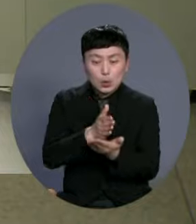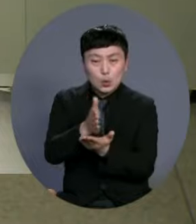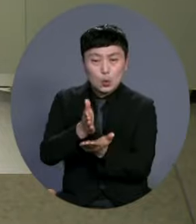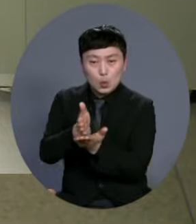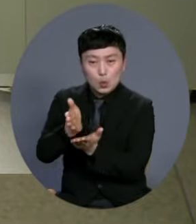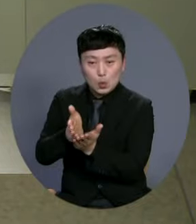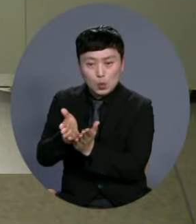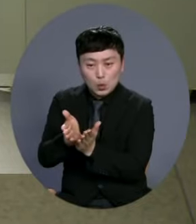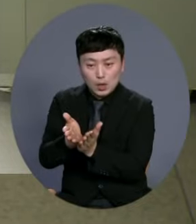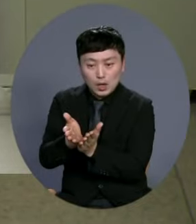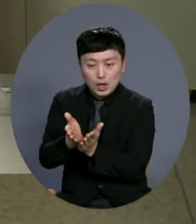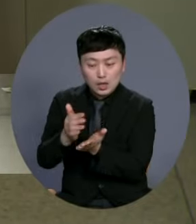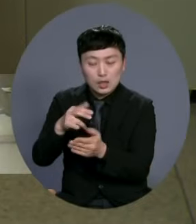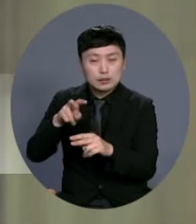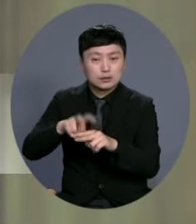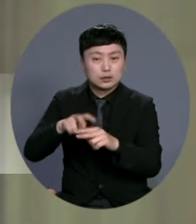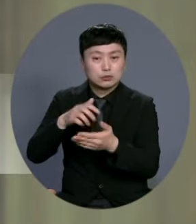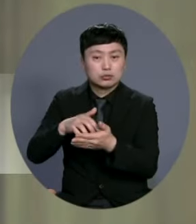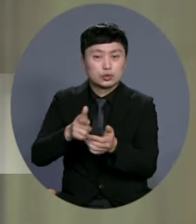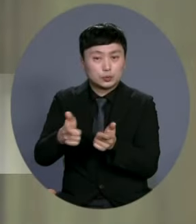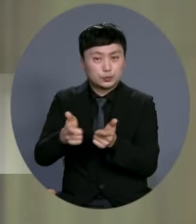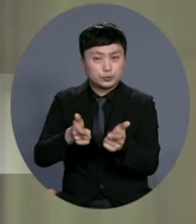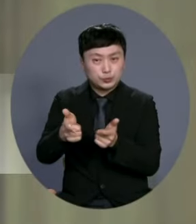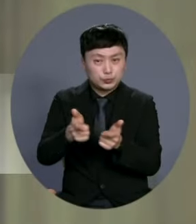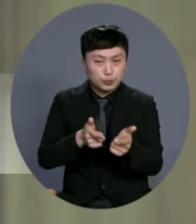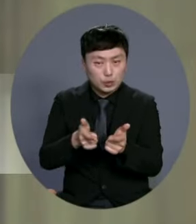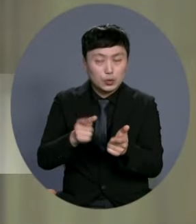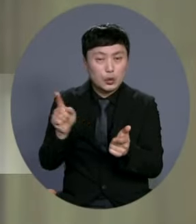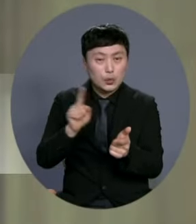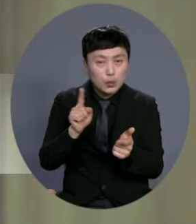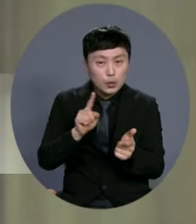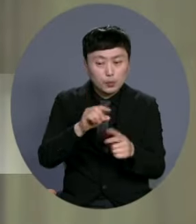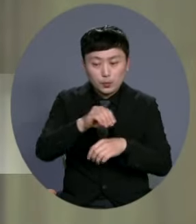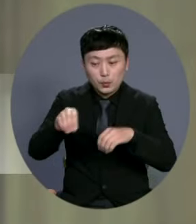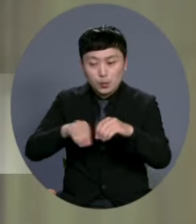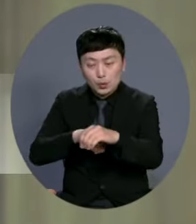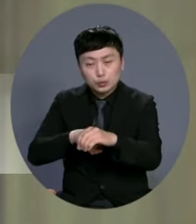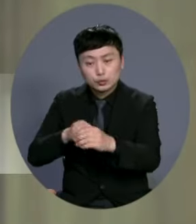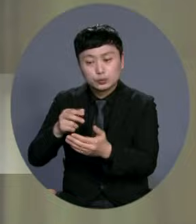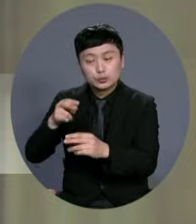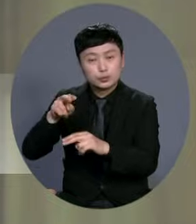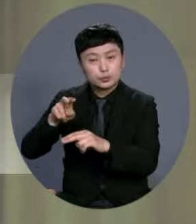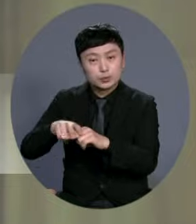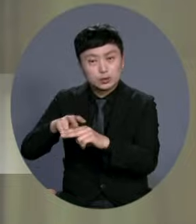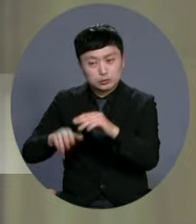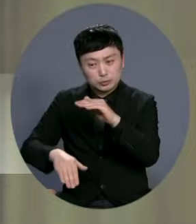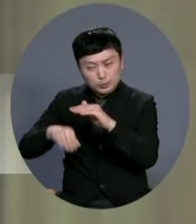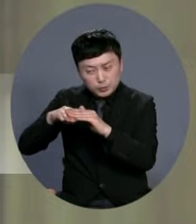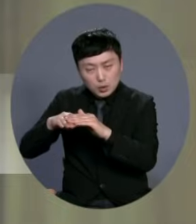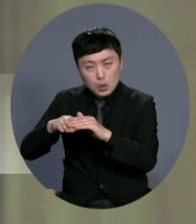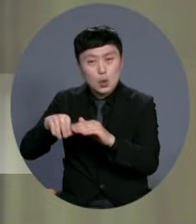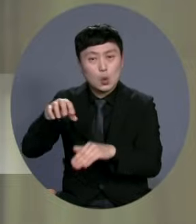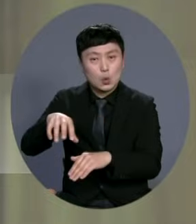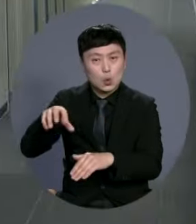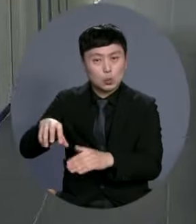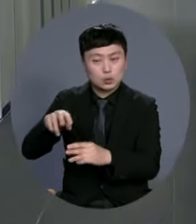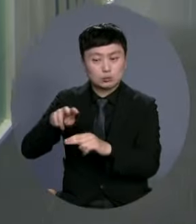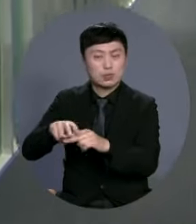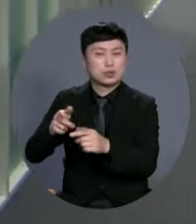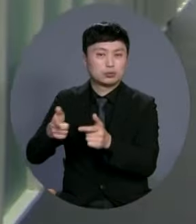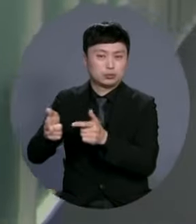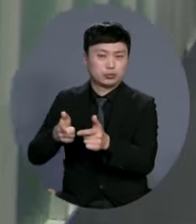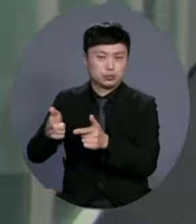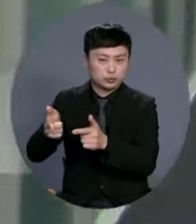정원 조종이 이루어져 온 것과 달리 이번엔 충원율을 충족시킨 학과들이 구조 조종 대상이 됐습니다 정원